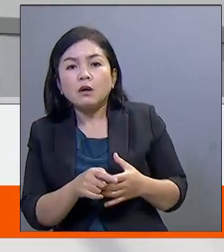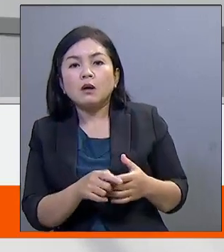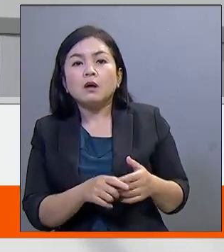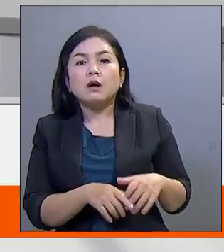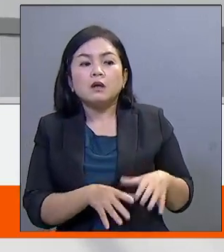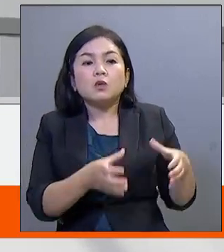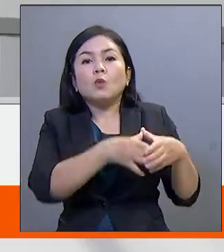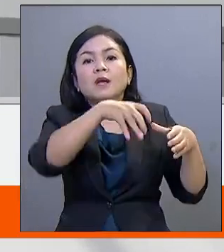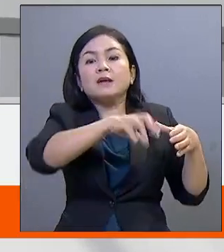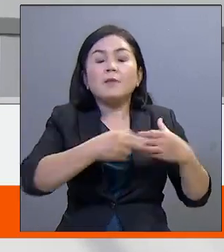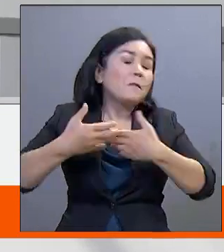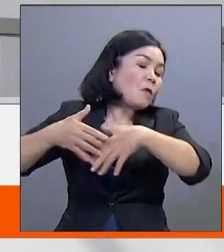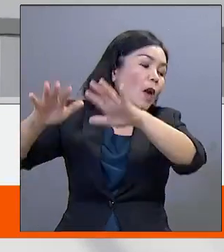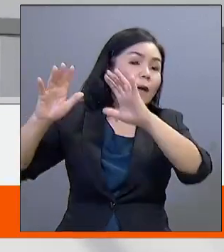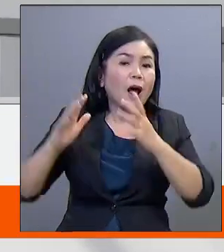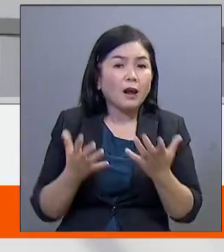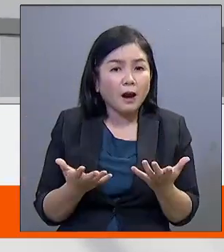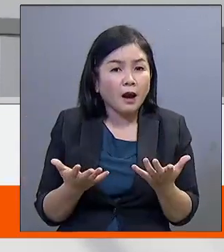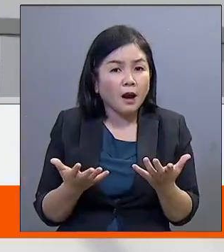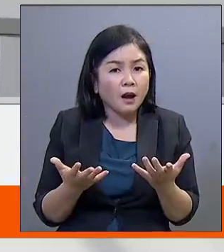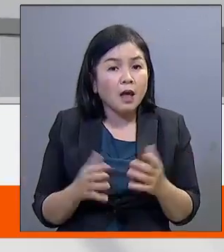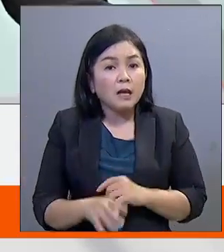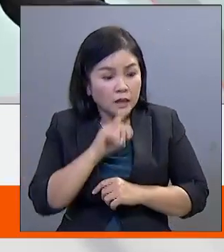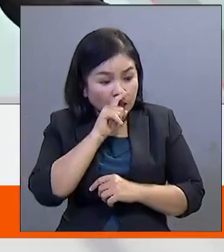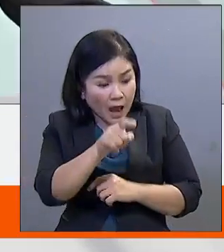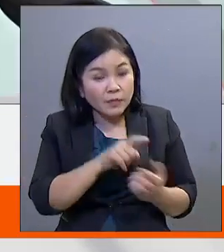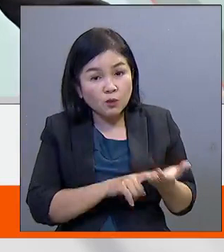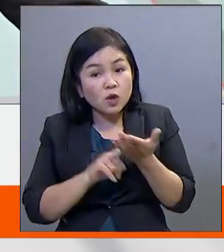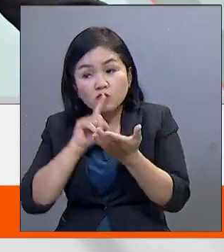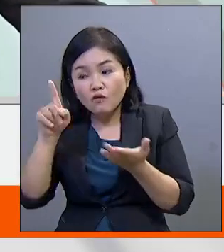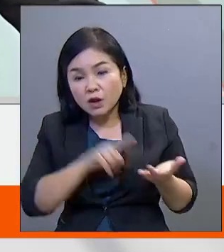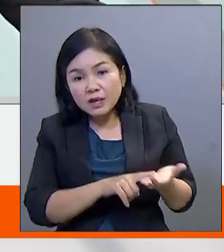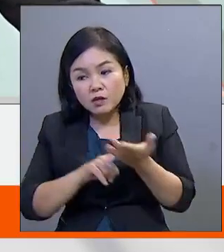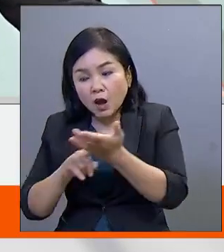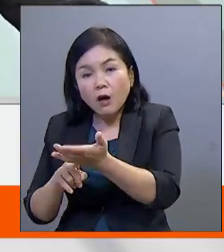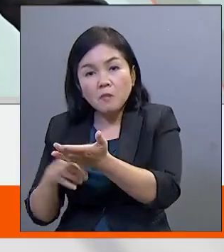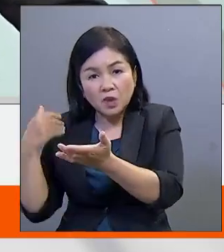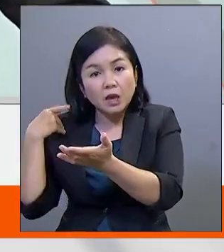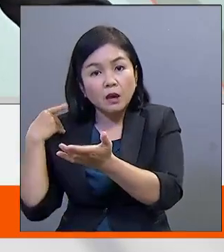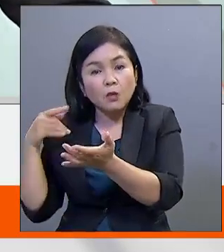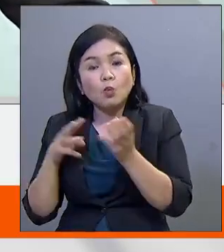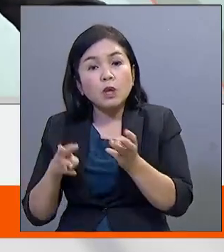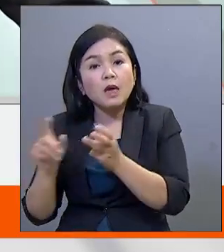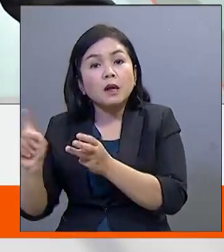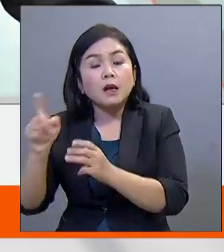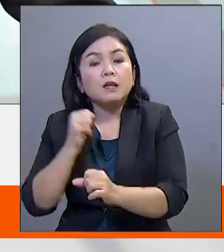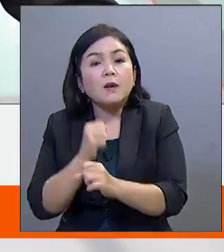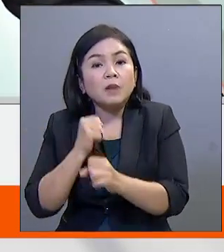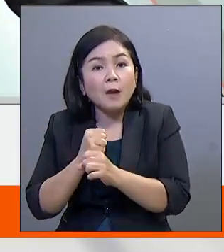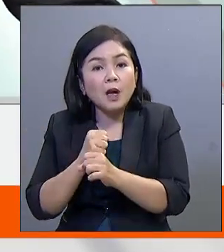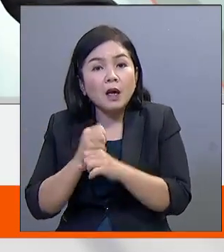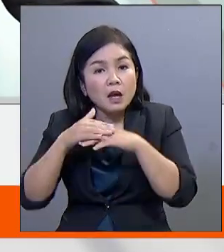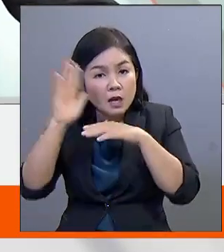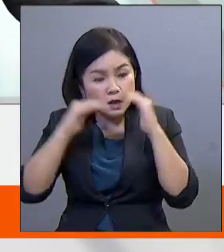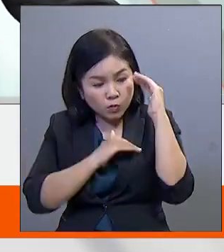ำเราควθ้อหนึ่เหมือนกัที่บอกว่ากระบวนการในการทำเกิน 180